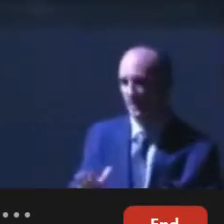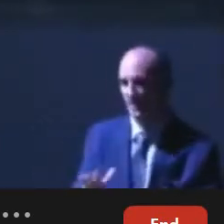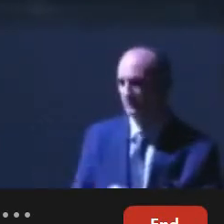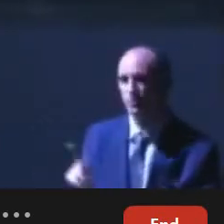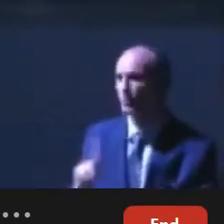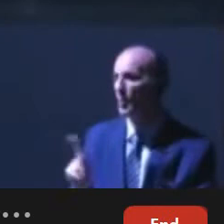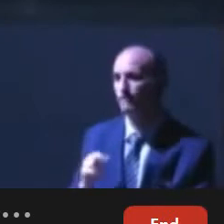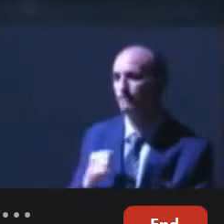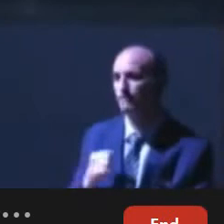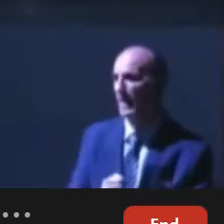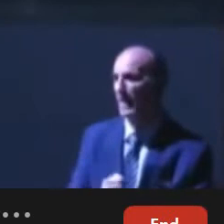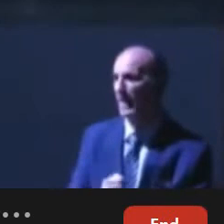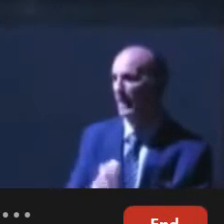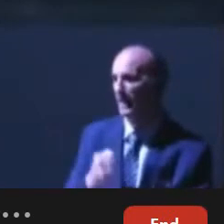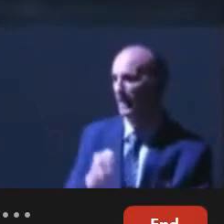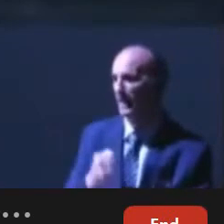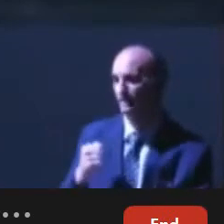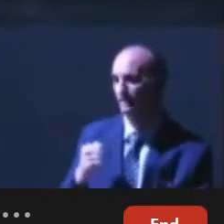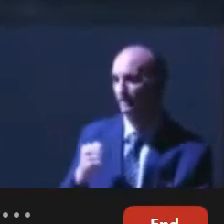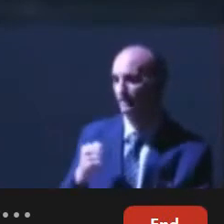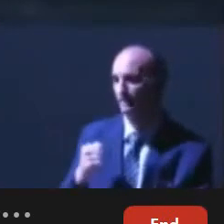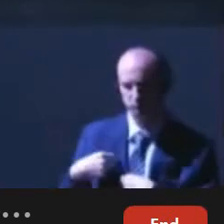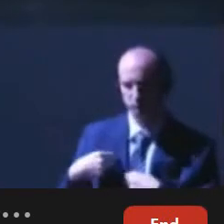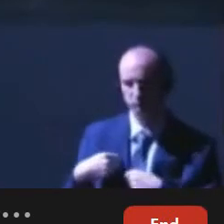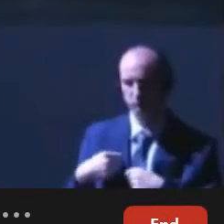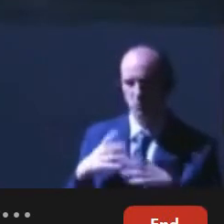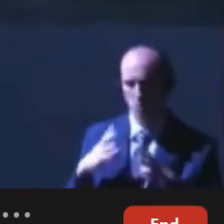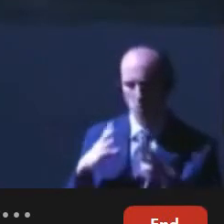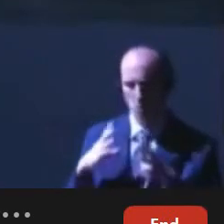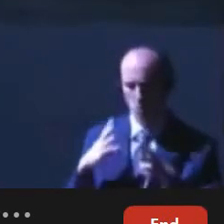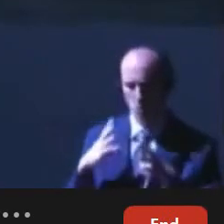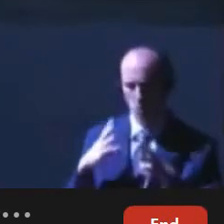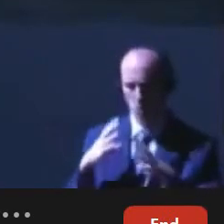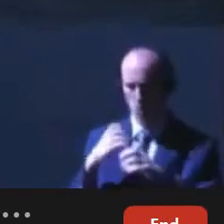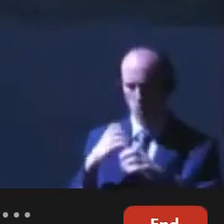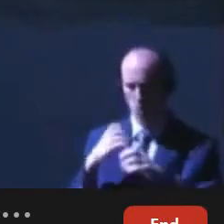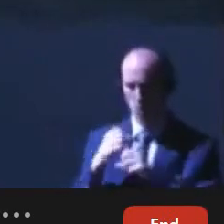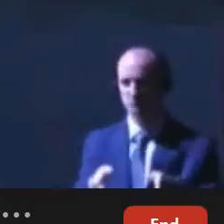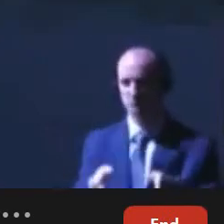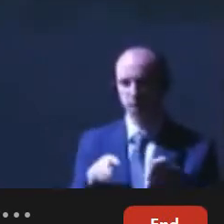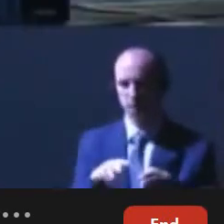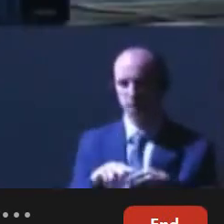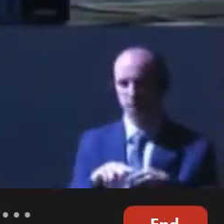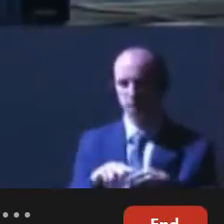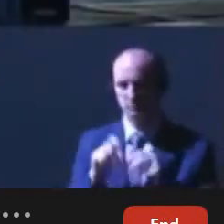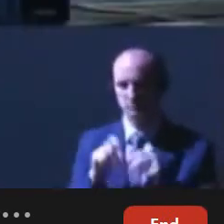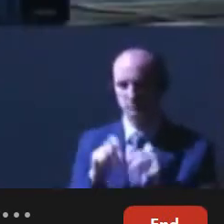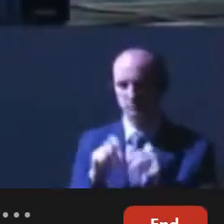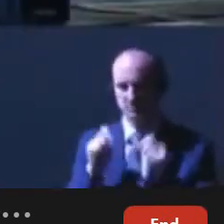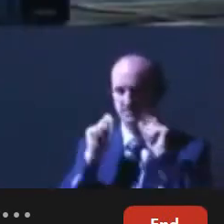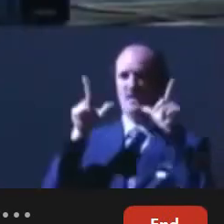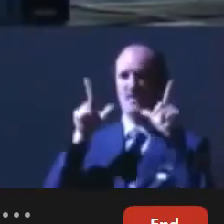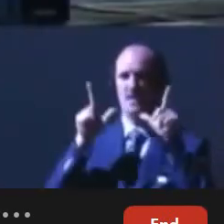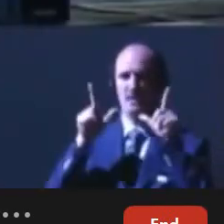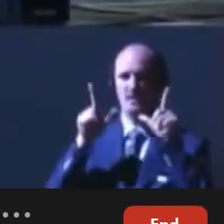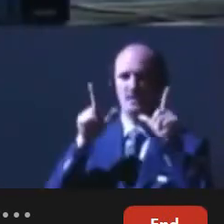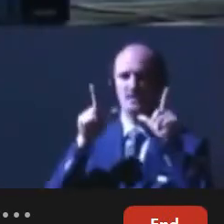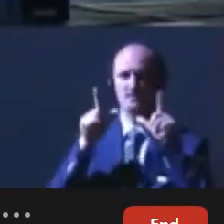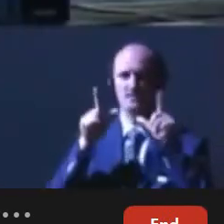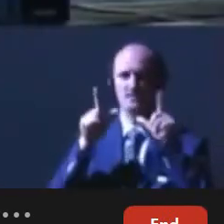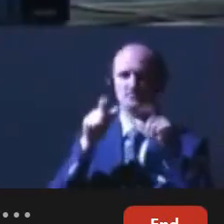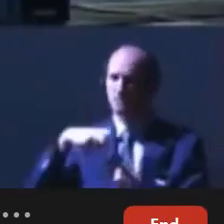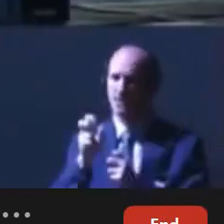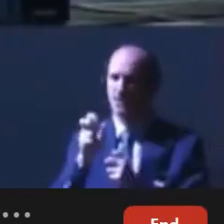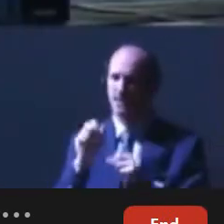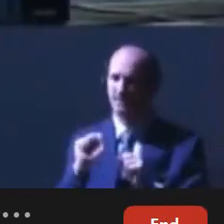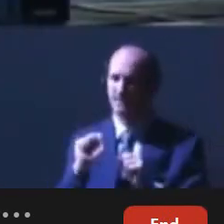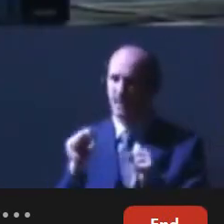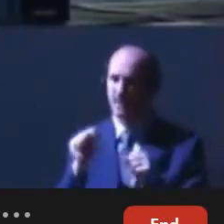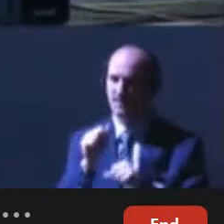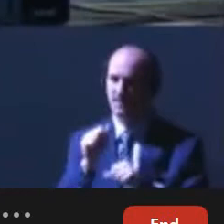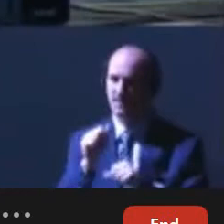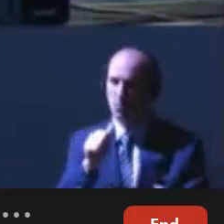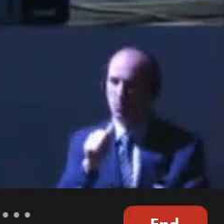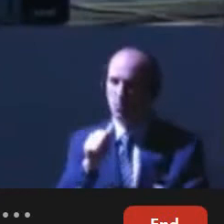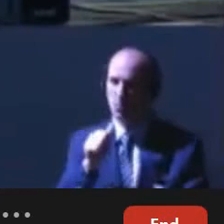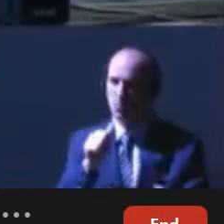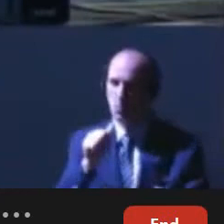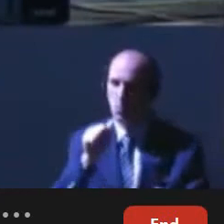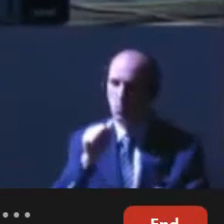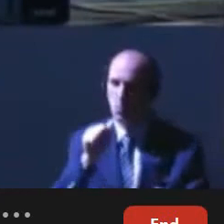cho phép để điều này diễn ra. Và tôi lúc ấy dậy vào ban đêm vì tôi cũng uống bia khá đấy. Và khi mà tôi